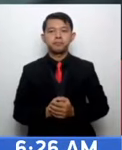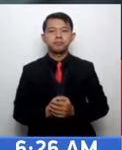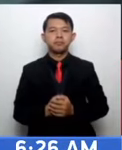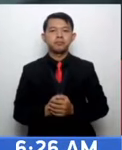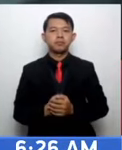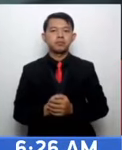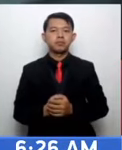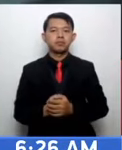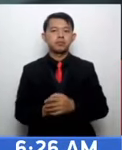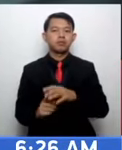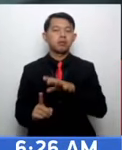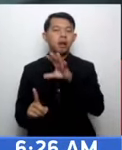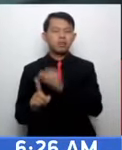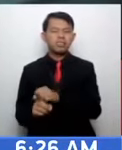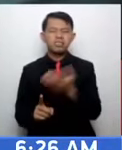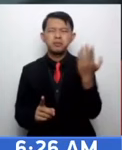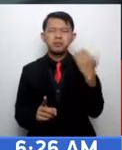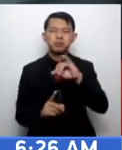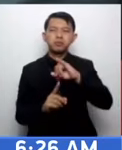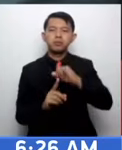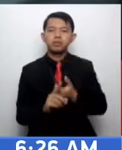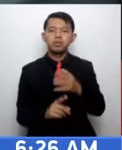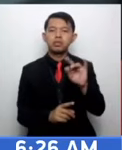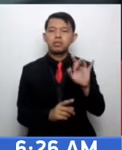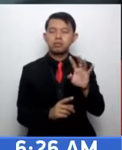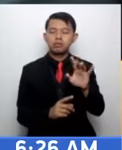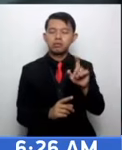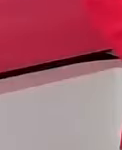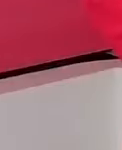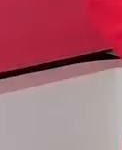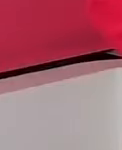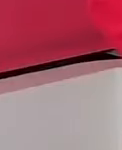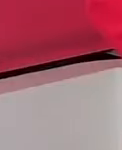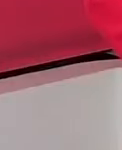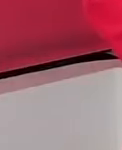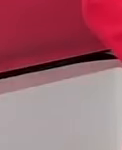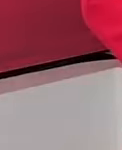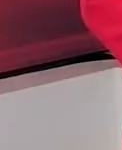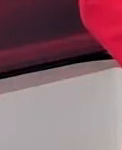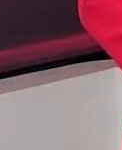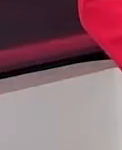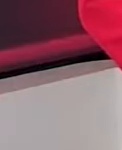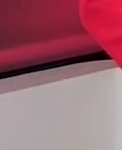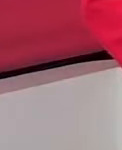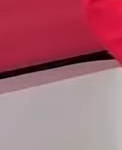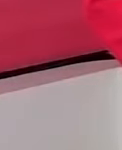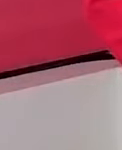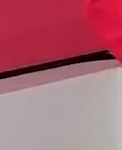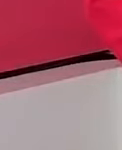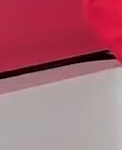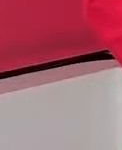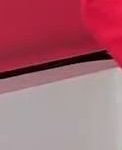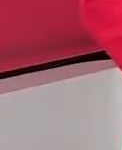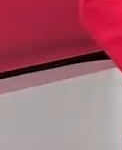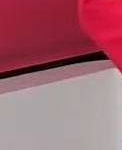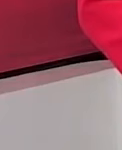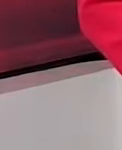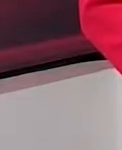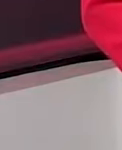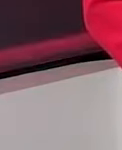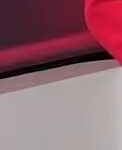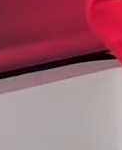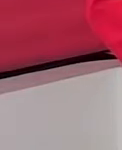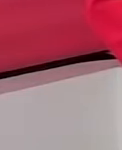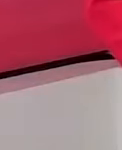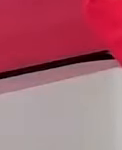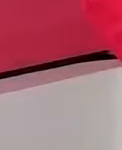18 habang papunta siya sa sana sa Hong Kong. Mauna ka sa mga balita. Bisitahin at mag-subscribe sa GMA